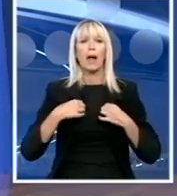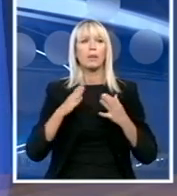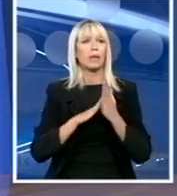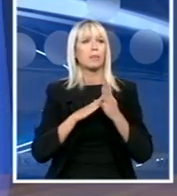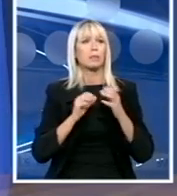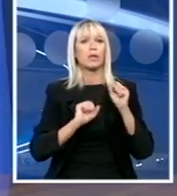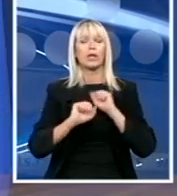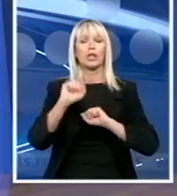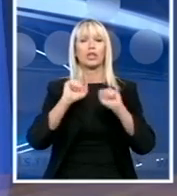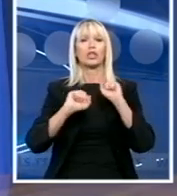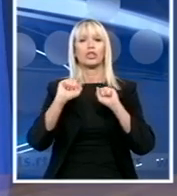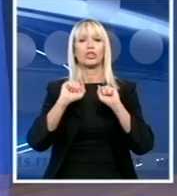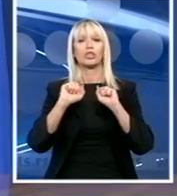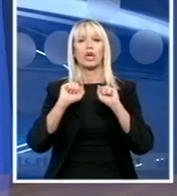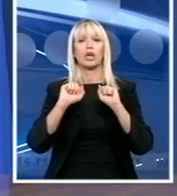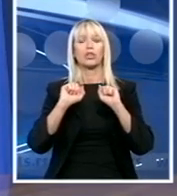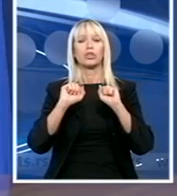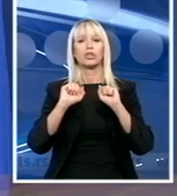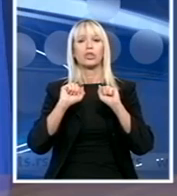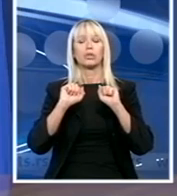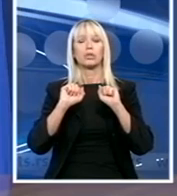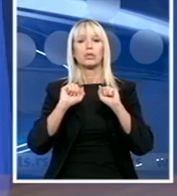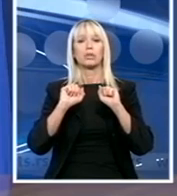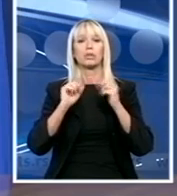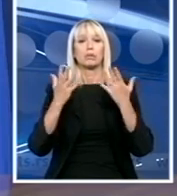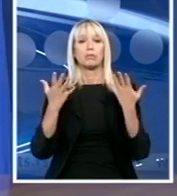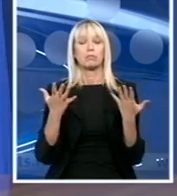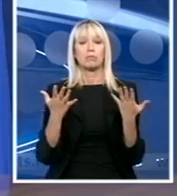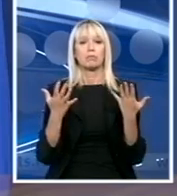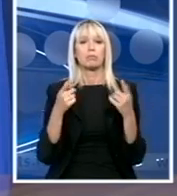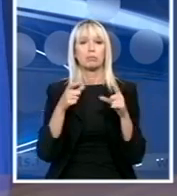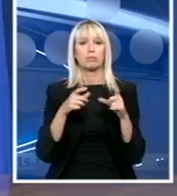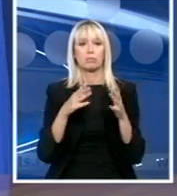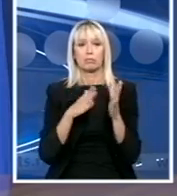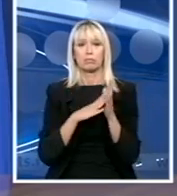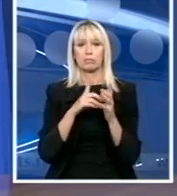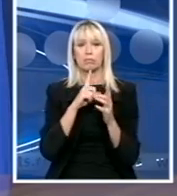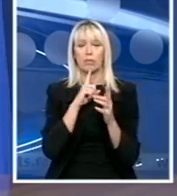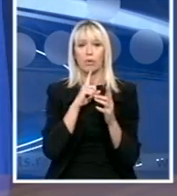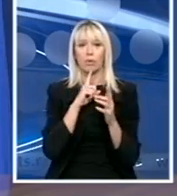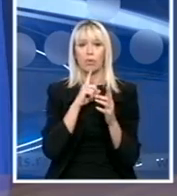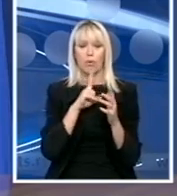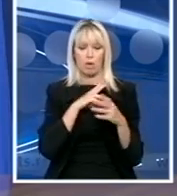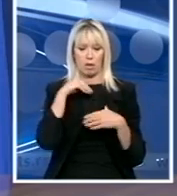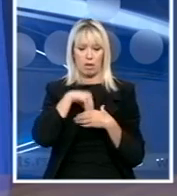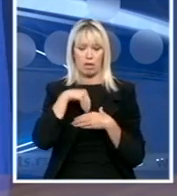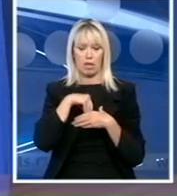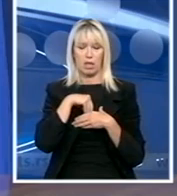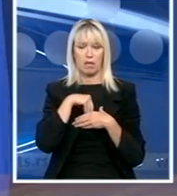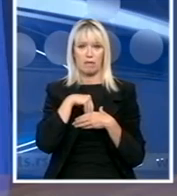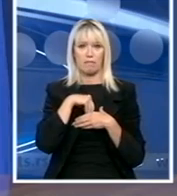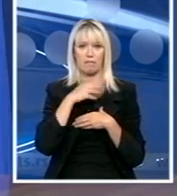dođe do toga da se ona osoba koja ima i nosi virus, kada